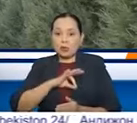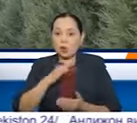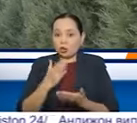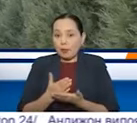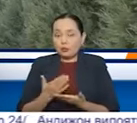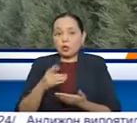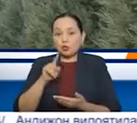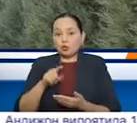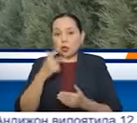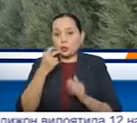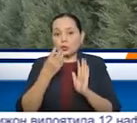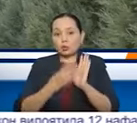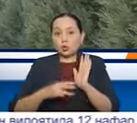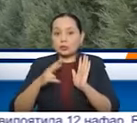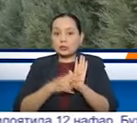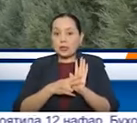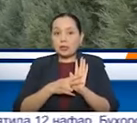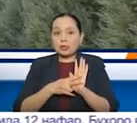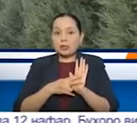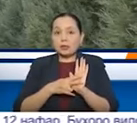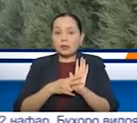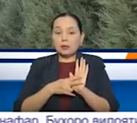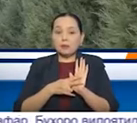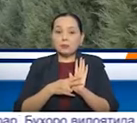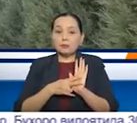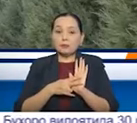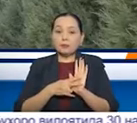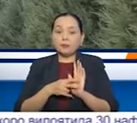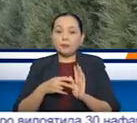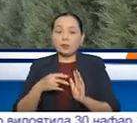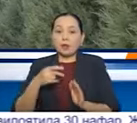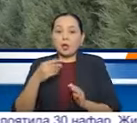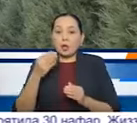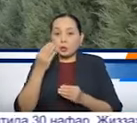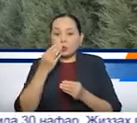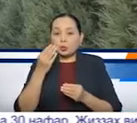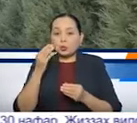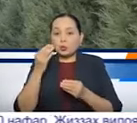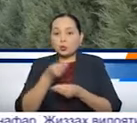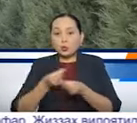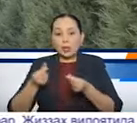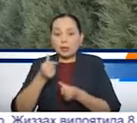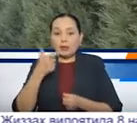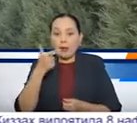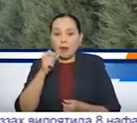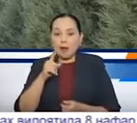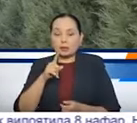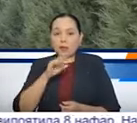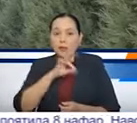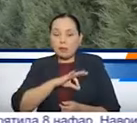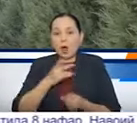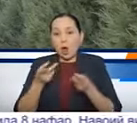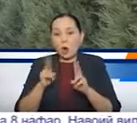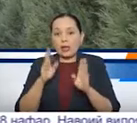bo'lib, shundan 398 tasi suyultirilgan gaz bilan ta'minlanadi. Qolgani tabiiy gaz bilan